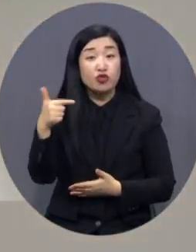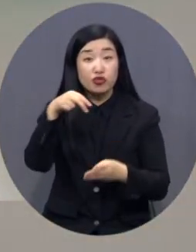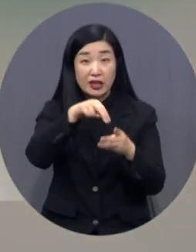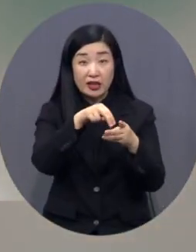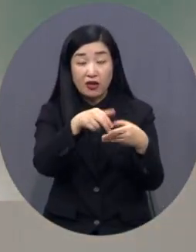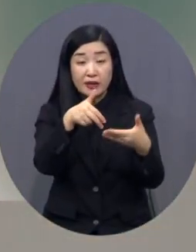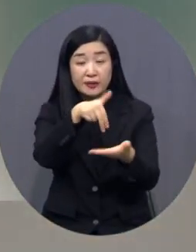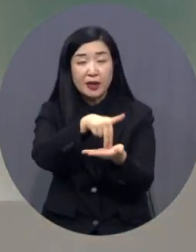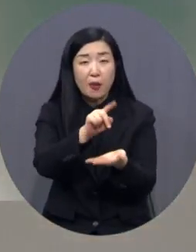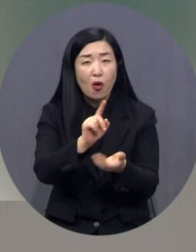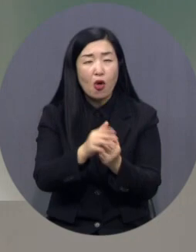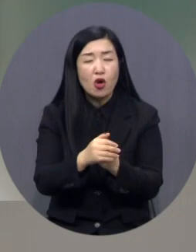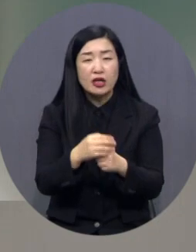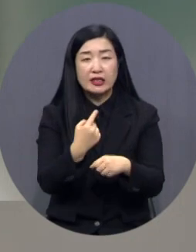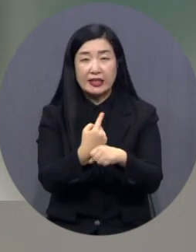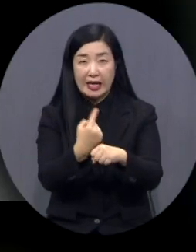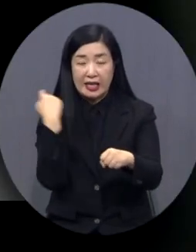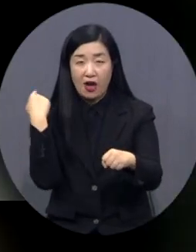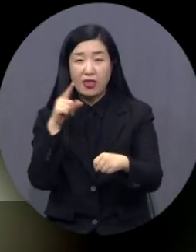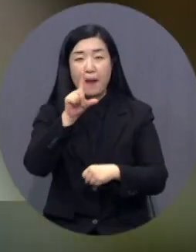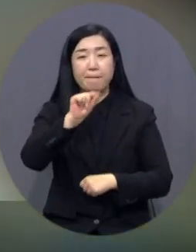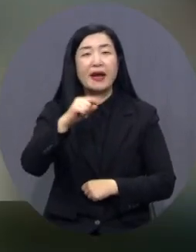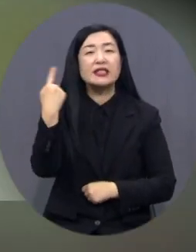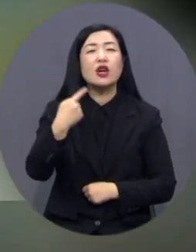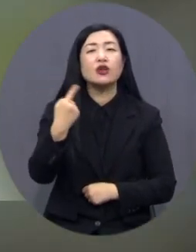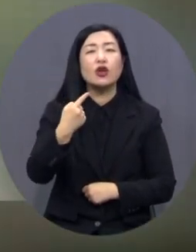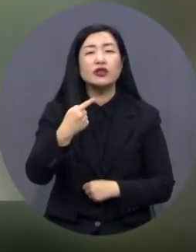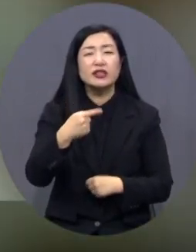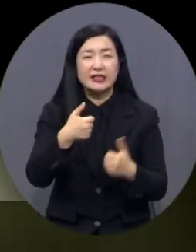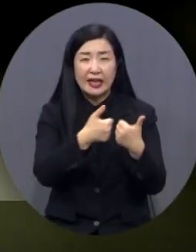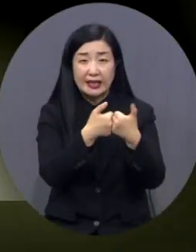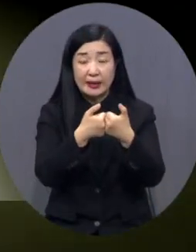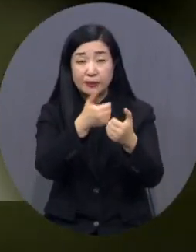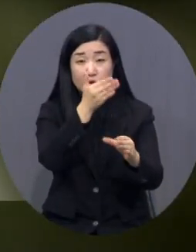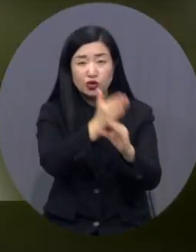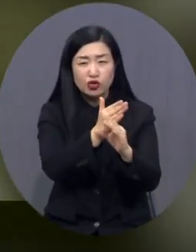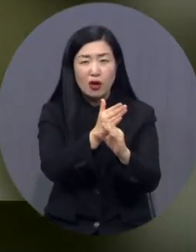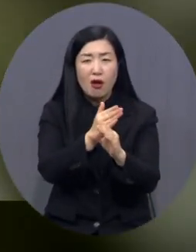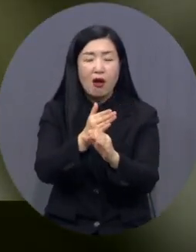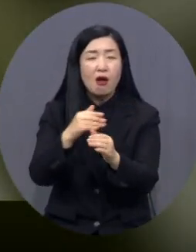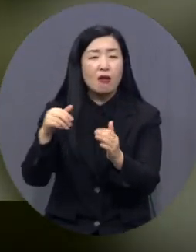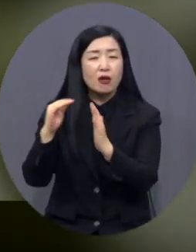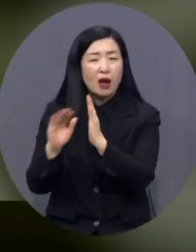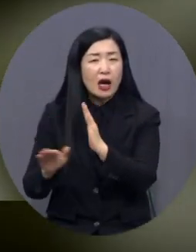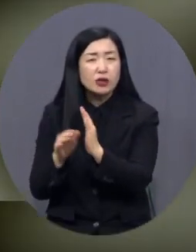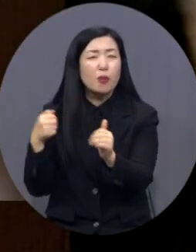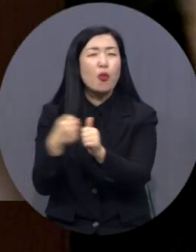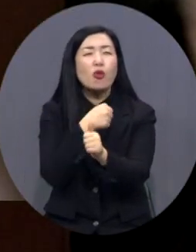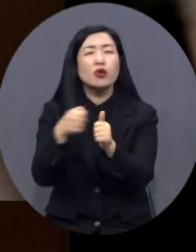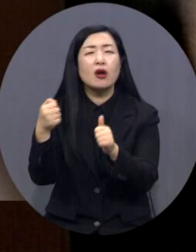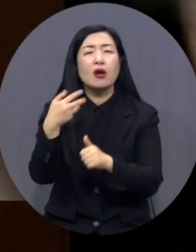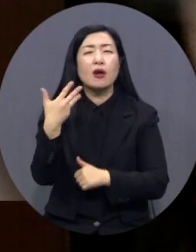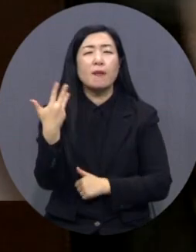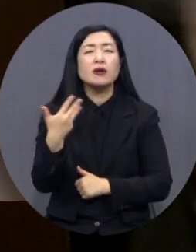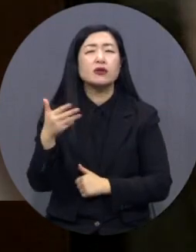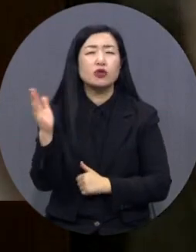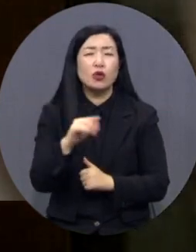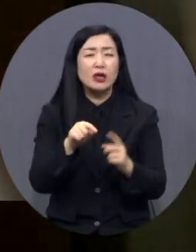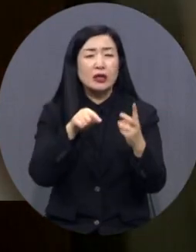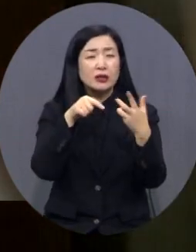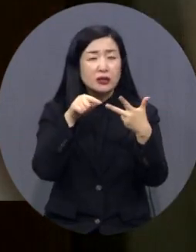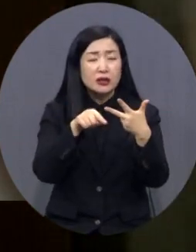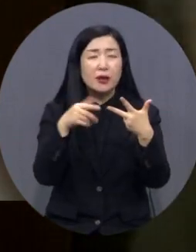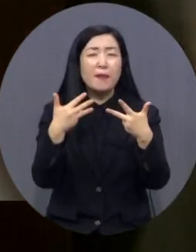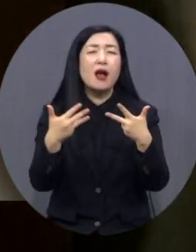따르면 지난해 전체 상담 건 가운데 가정 폭력이 8,600여 건으로 78%